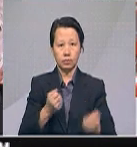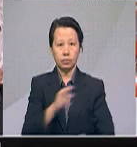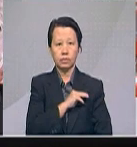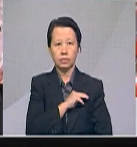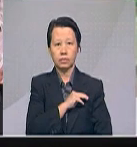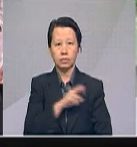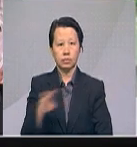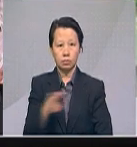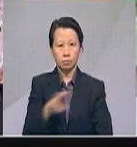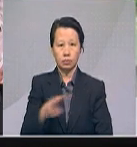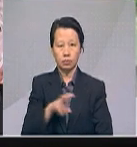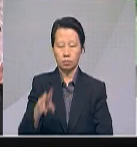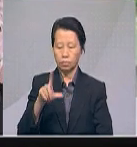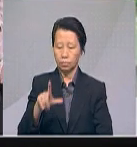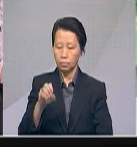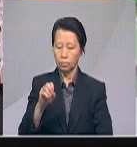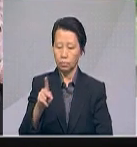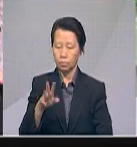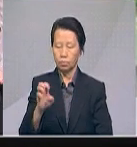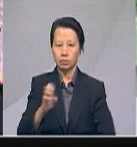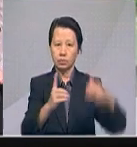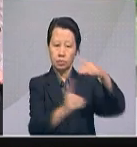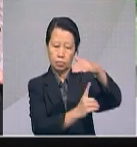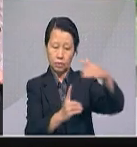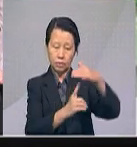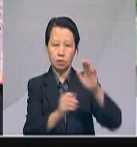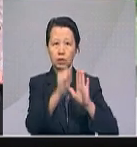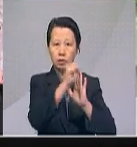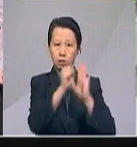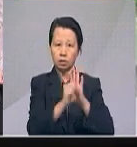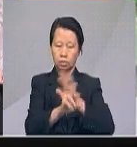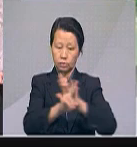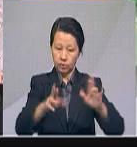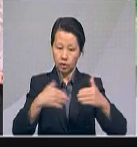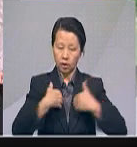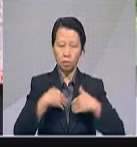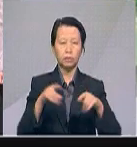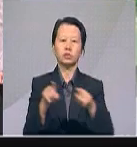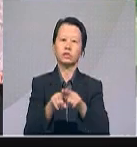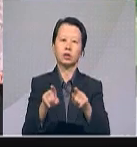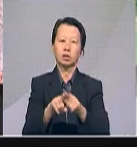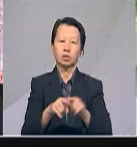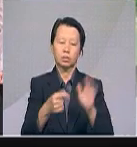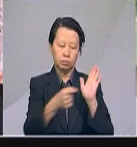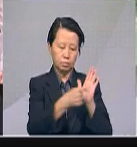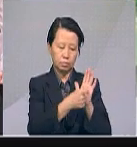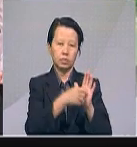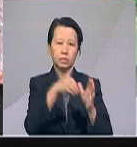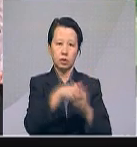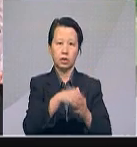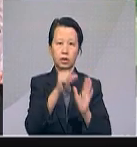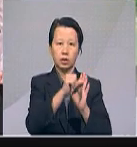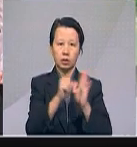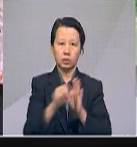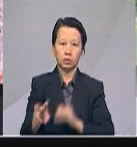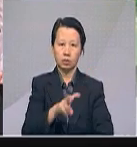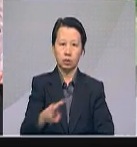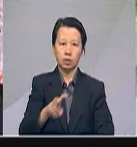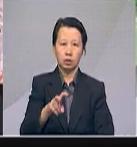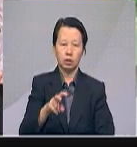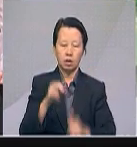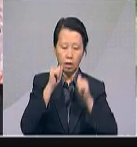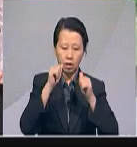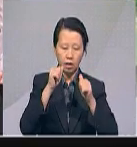Pengangkutan Anthony Lok Siu Fook berkata, dasar dan syarat sedia ada adalah sama seperti yang termaktub dalam Akta Pengangkutan Awam